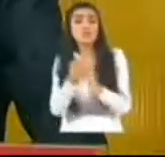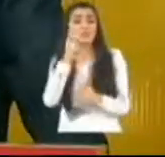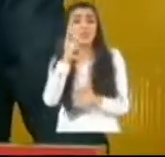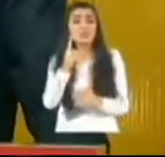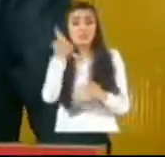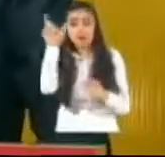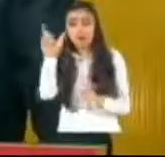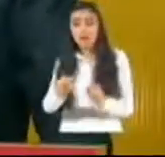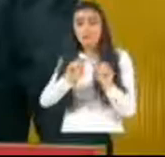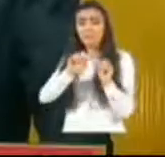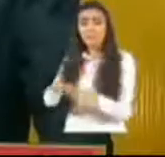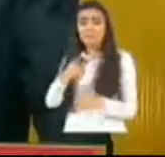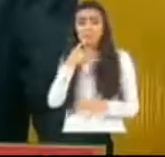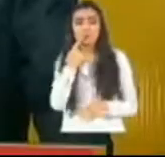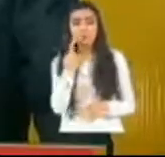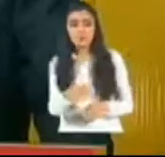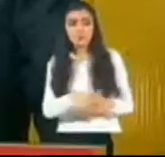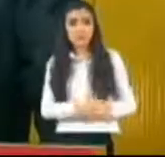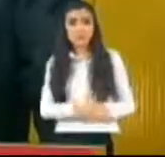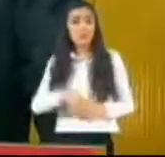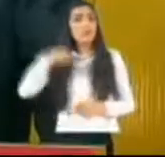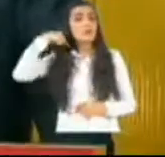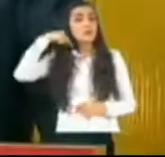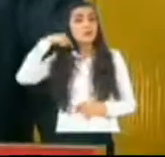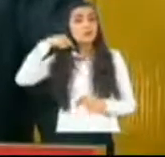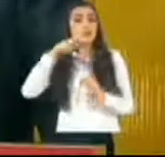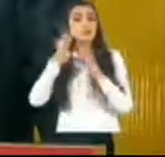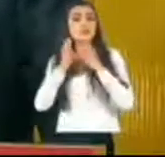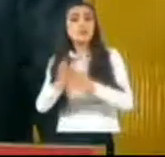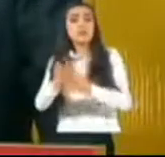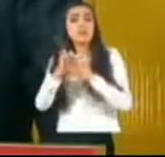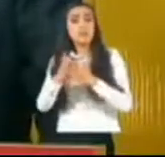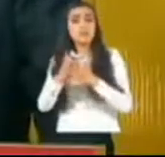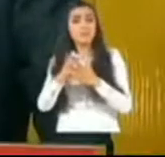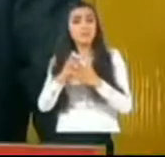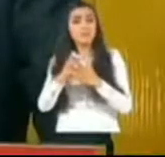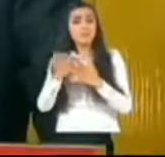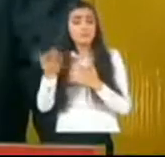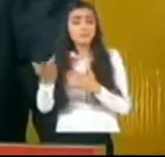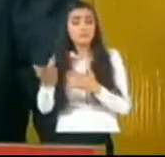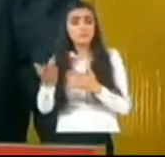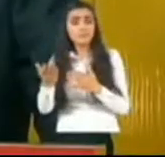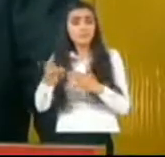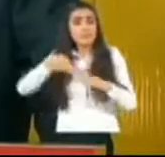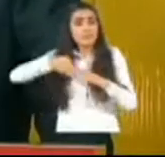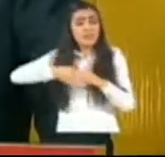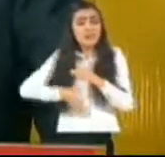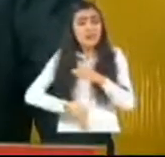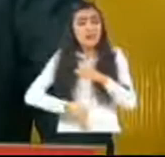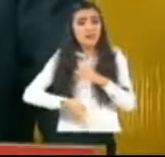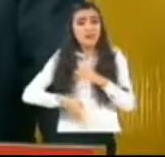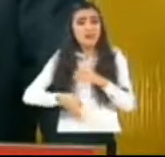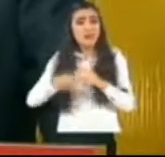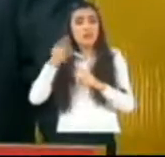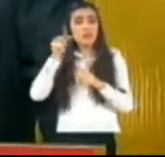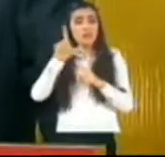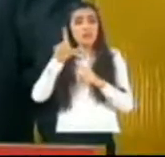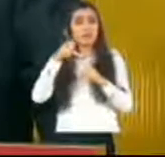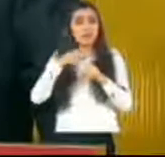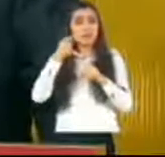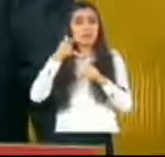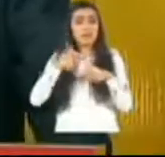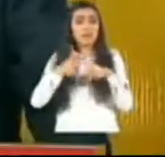bir hale sokmuştur. Suriye'de devam eden gelenlerin derin ihtilaf ve